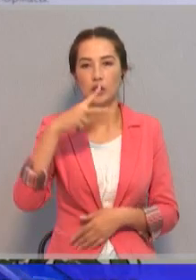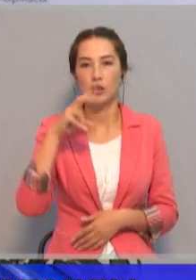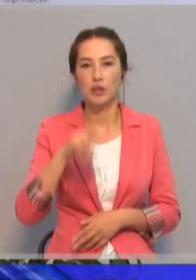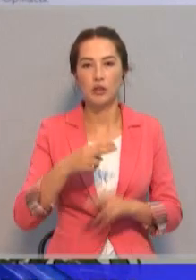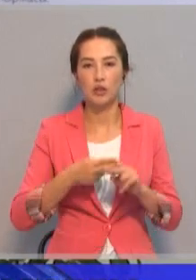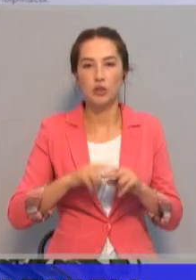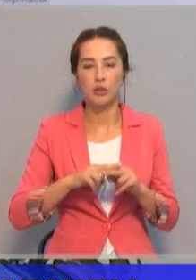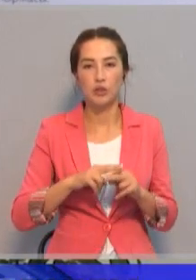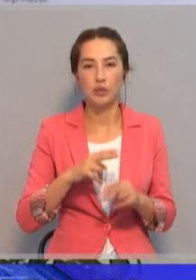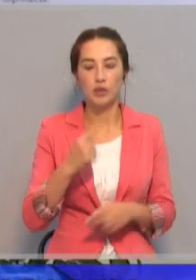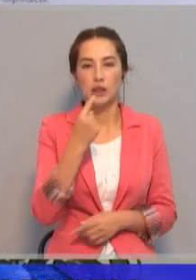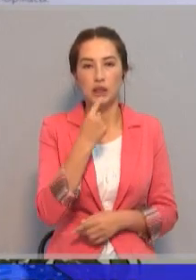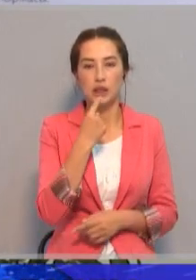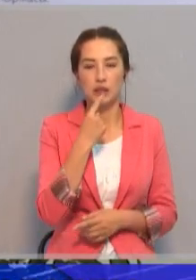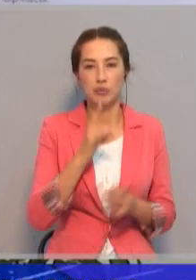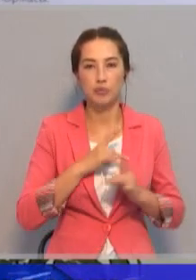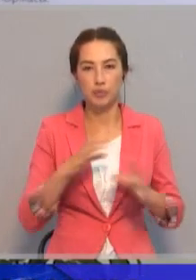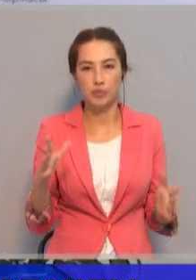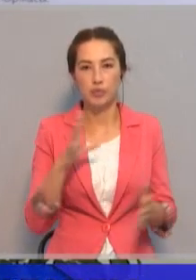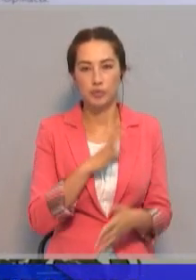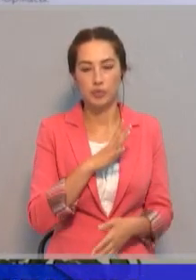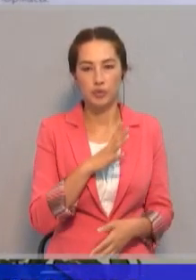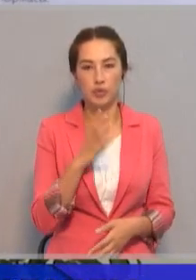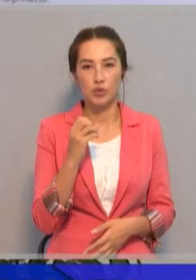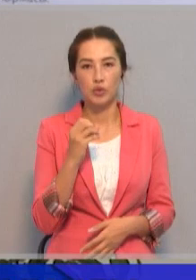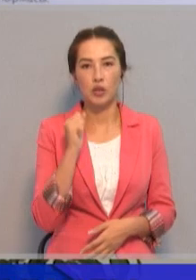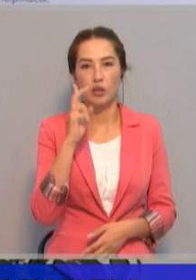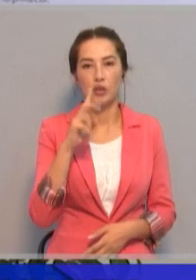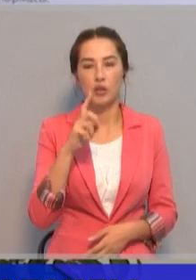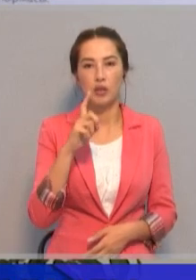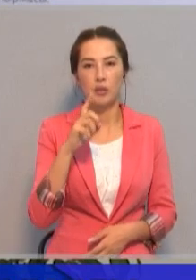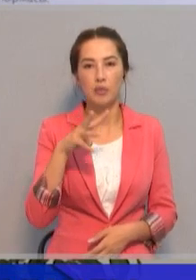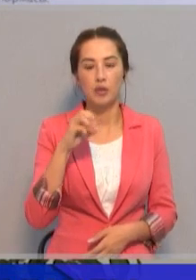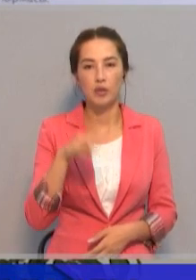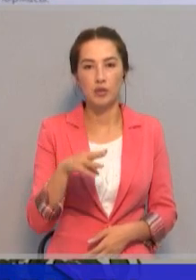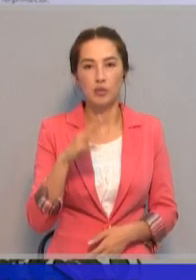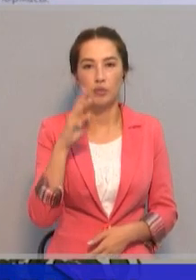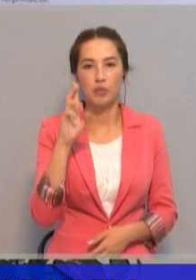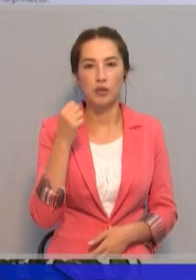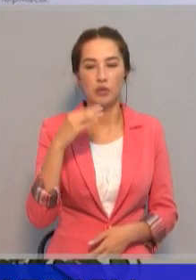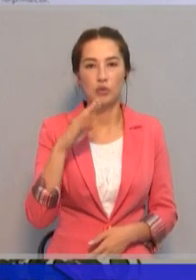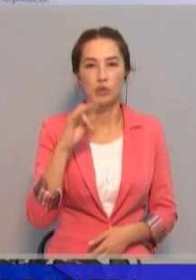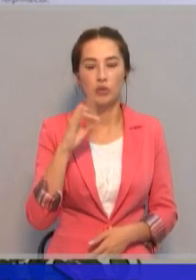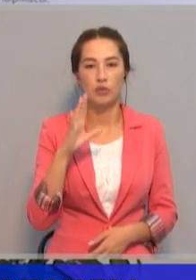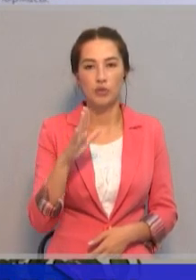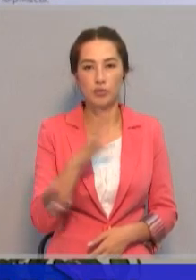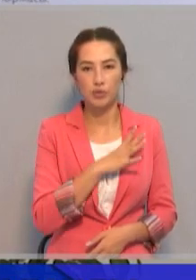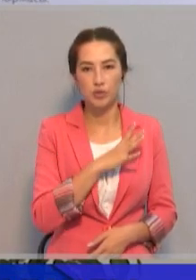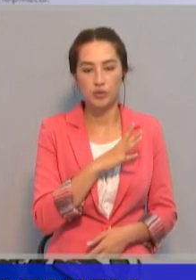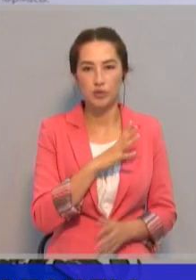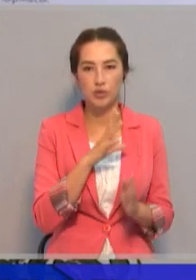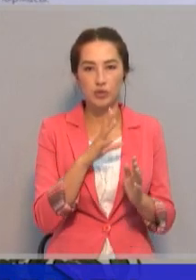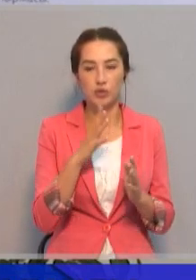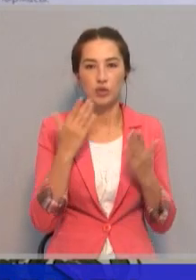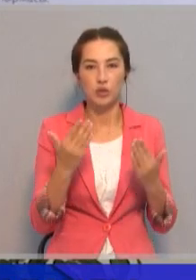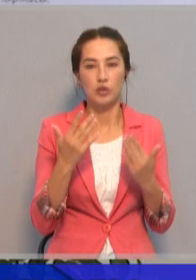жылдықтың қарсаңында тағы тілдер мерекесі бар. Тілдер мерекесі арнайы Ахмет Байтұрсынұлы ұлт зиялысының туған күніне тұстас келіп,